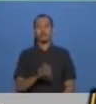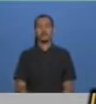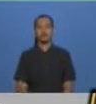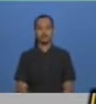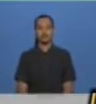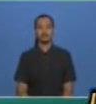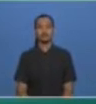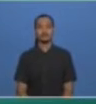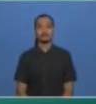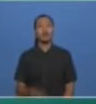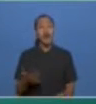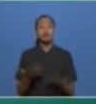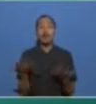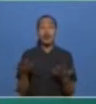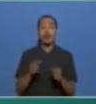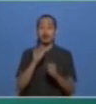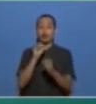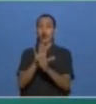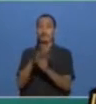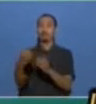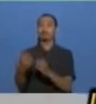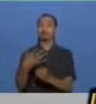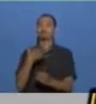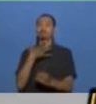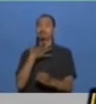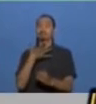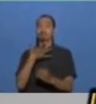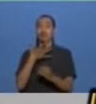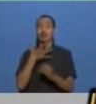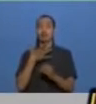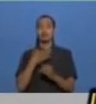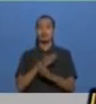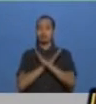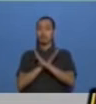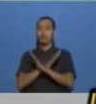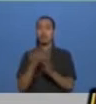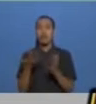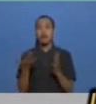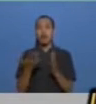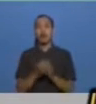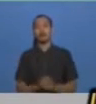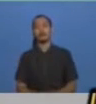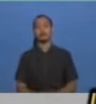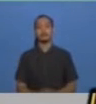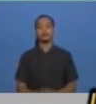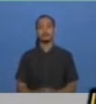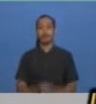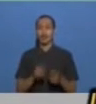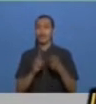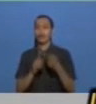cara untuk mengeliminasi atau menurunkan angka kasus ini. Salah satunya adalah dengan